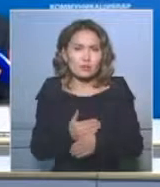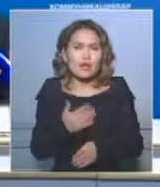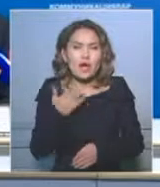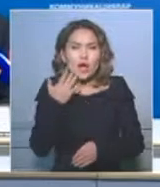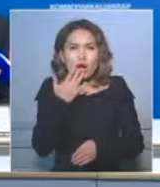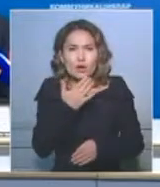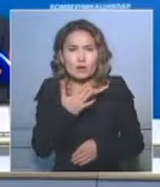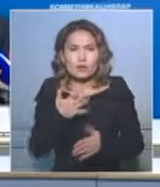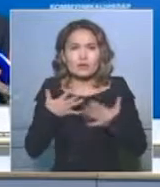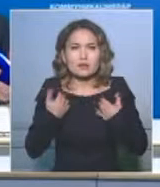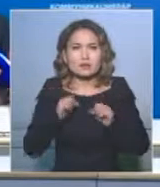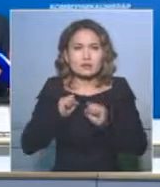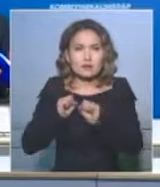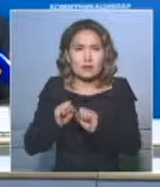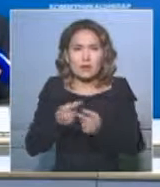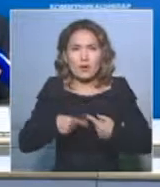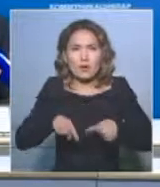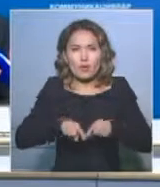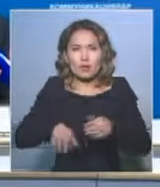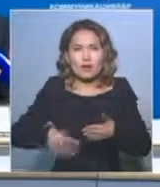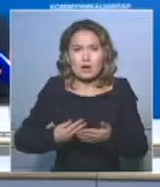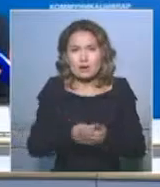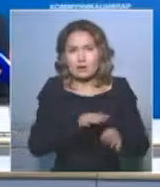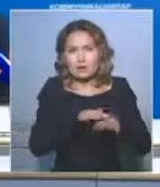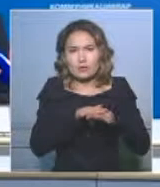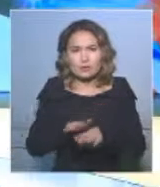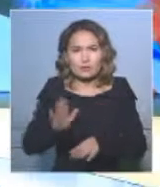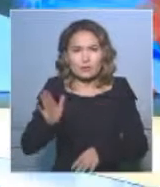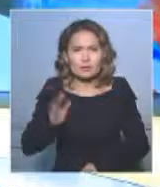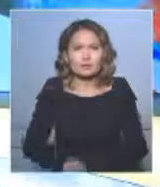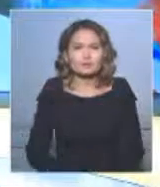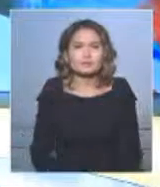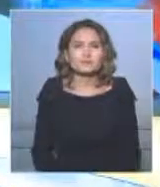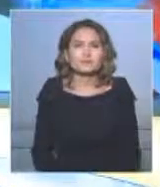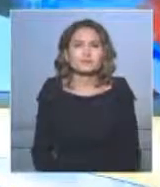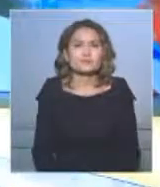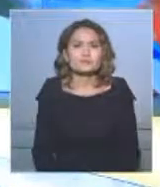сақтандыру қорының негізінен қаржыландырады.